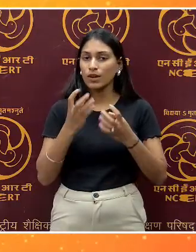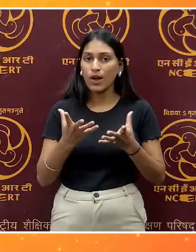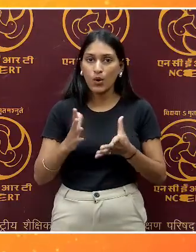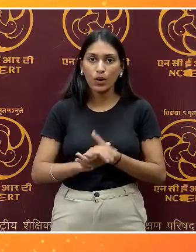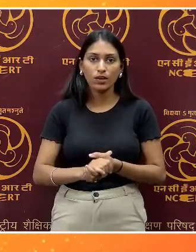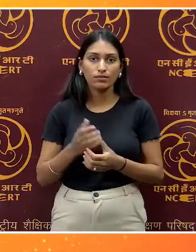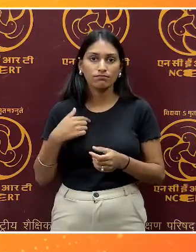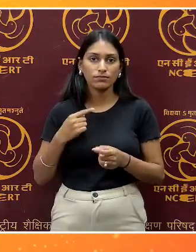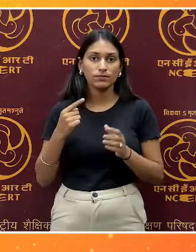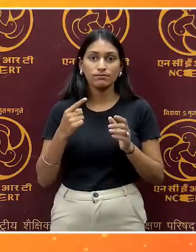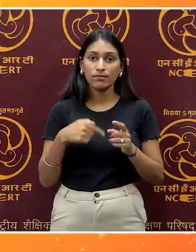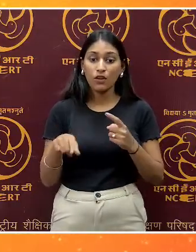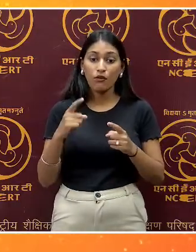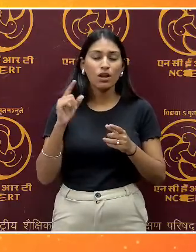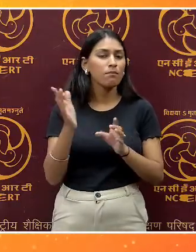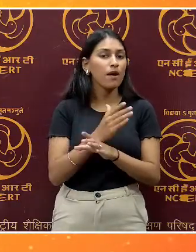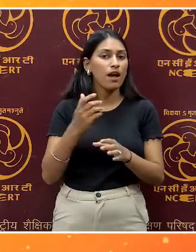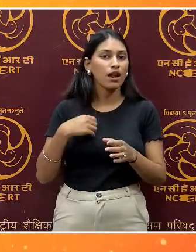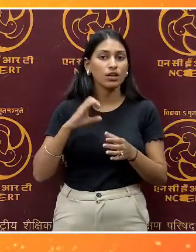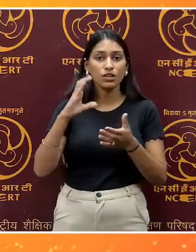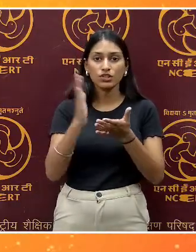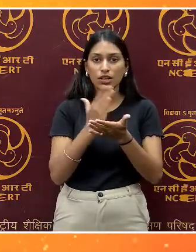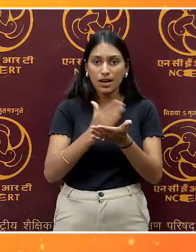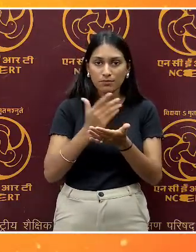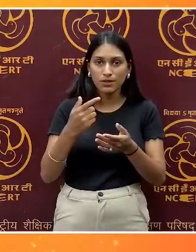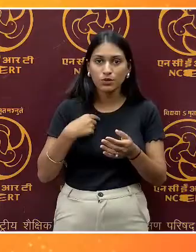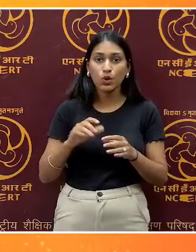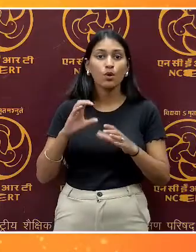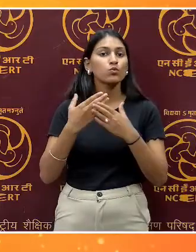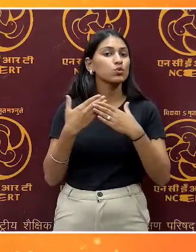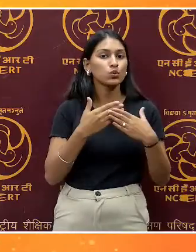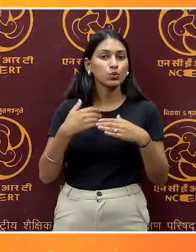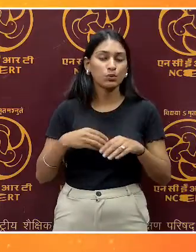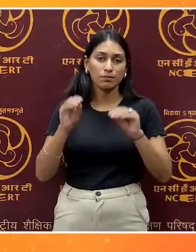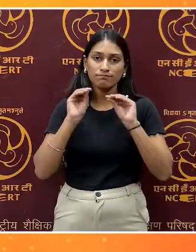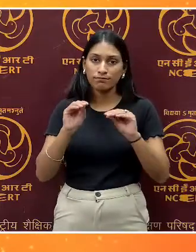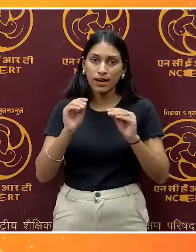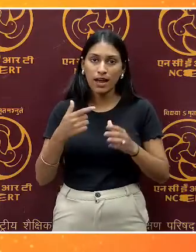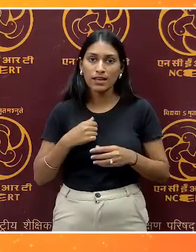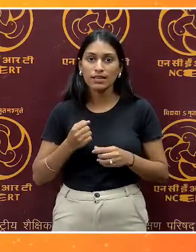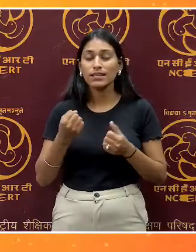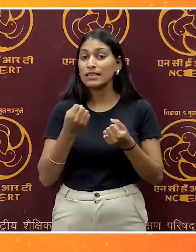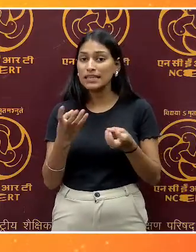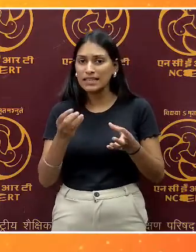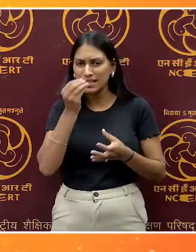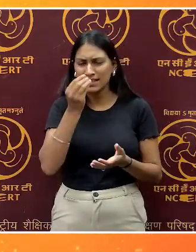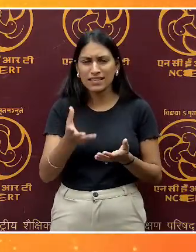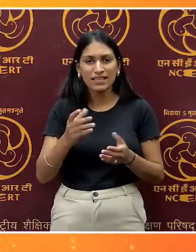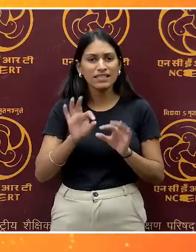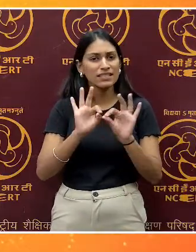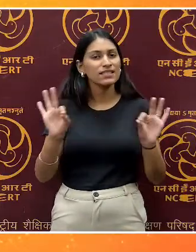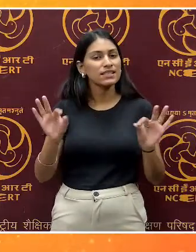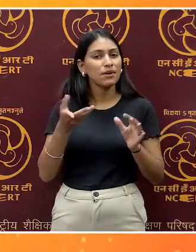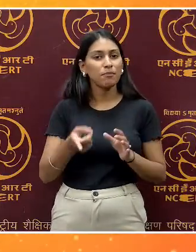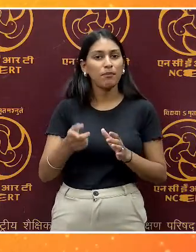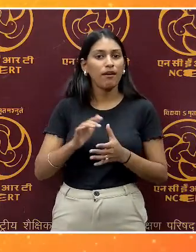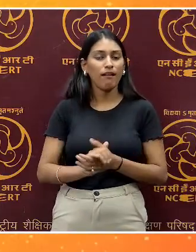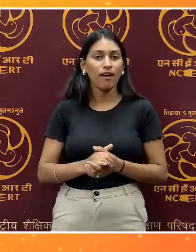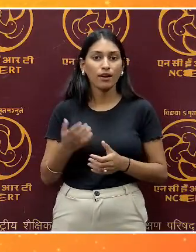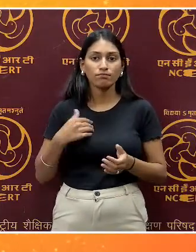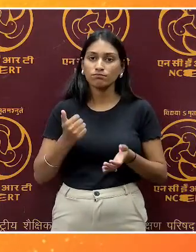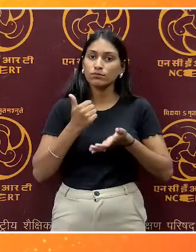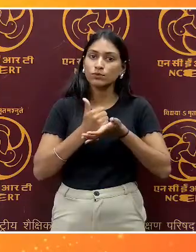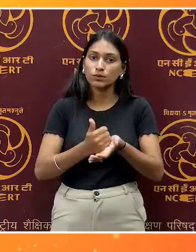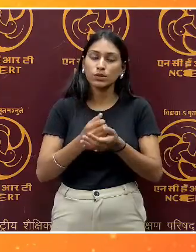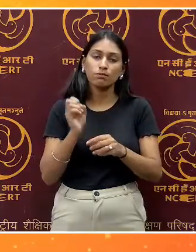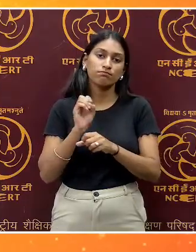आते हैं वही चैप्टर्स जो आप अपने स्कूल में पढ़ते हैं, लेकिन बहुत ही फन और इजी वे में आप तक पहुंचाने का प्रयास किया